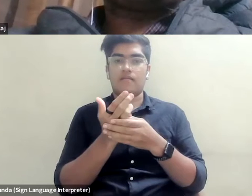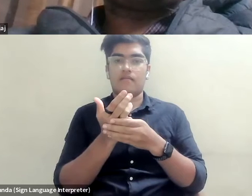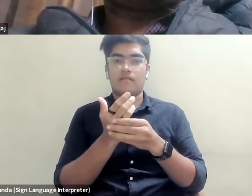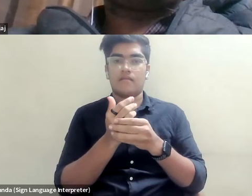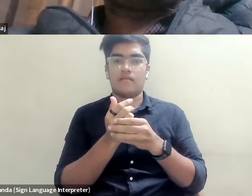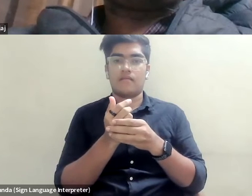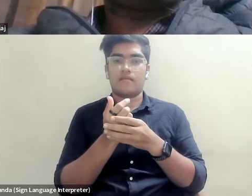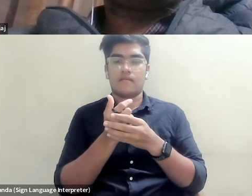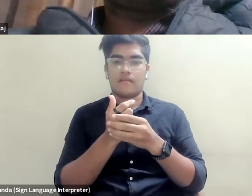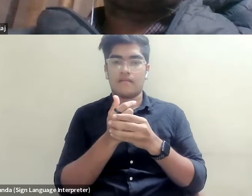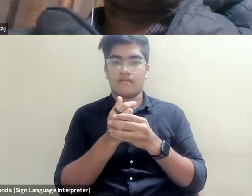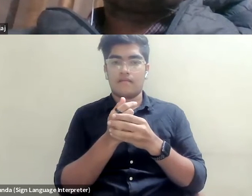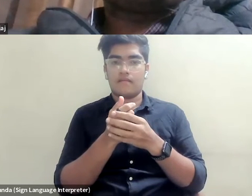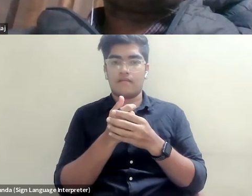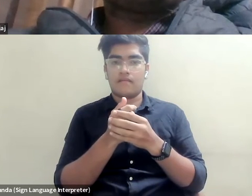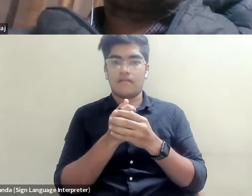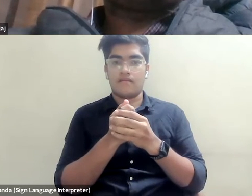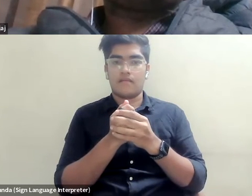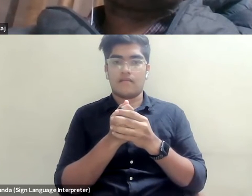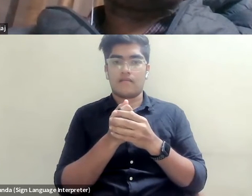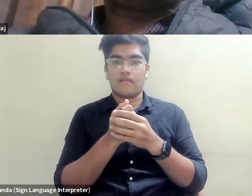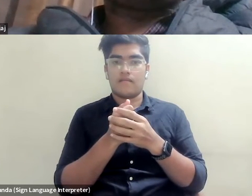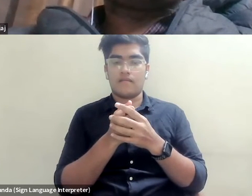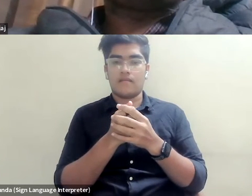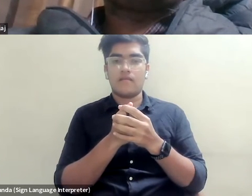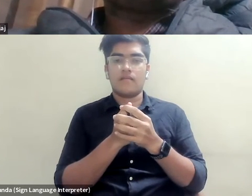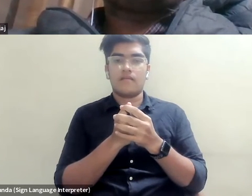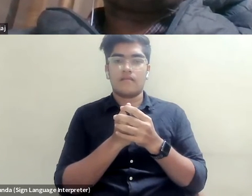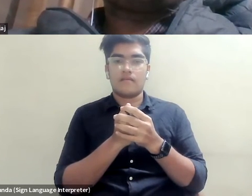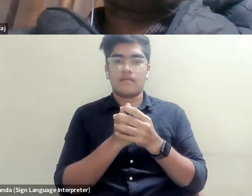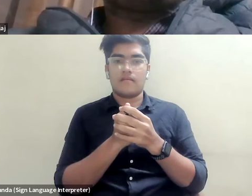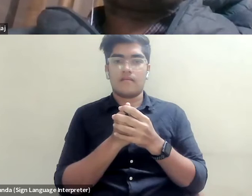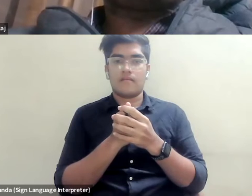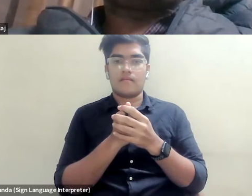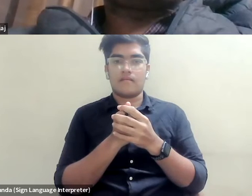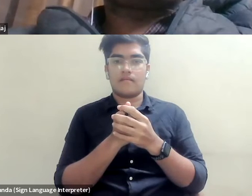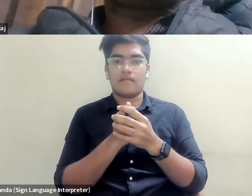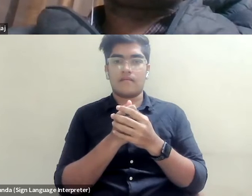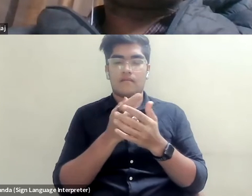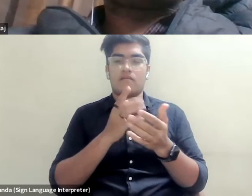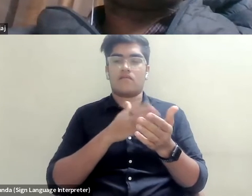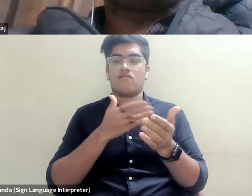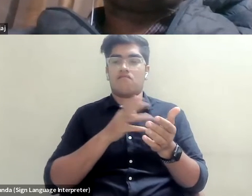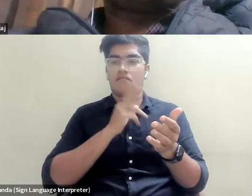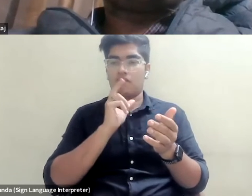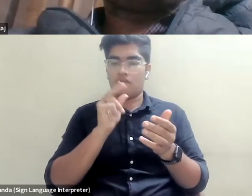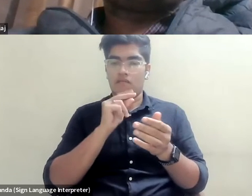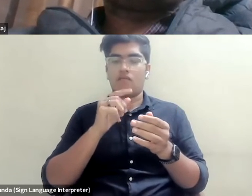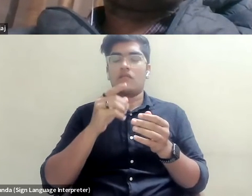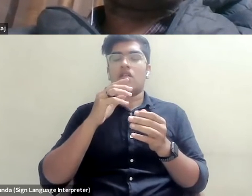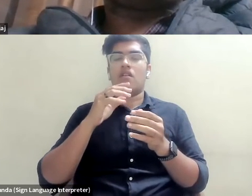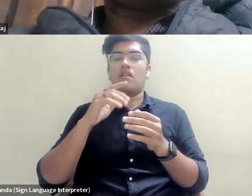खोकून आमचा जीव गेलानी, भरला तुझा खिसा, तवा बदमशा काढला नव्हता का धर्म आमोचा, ओ